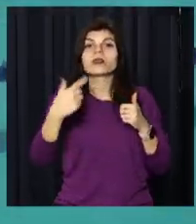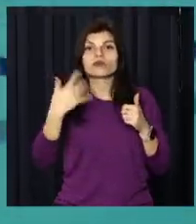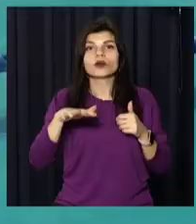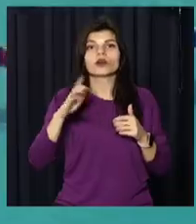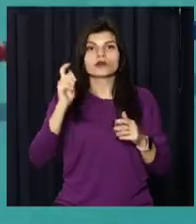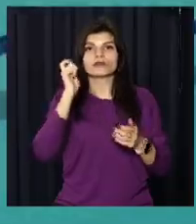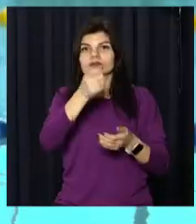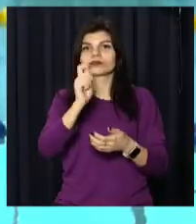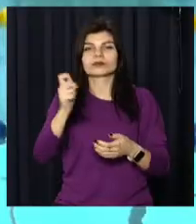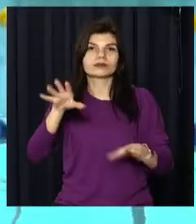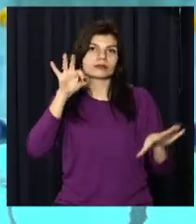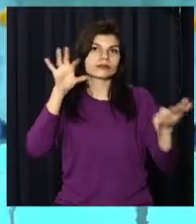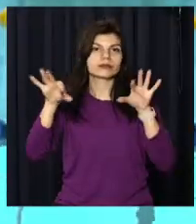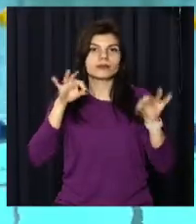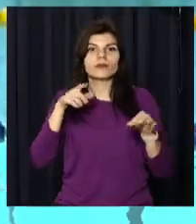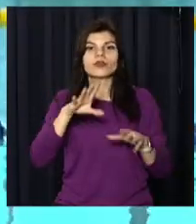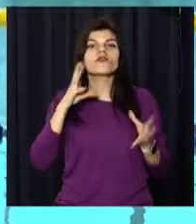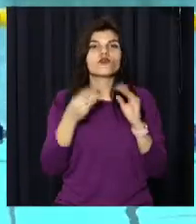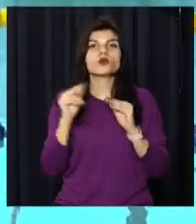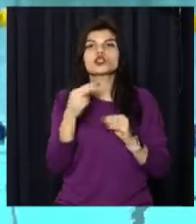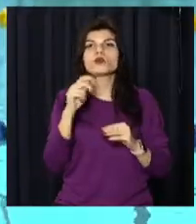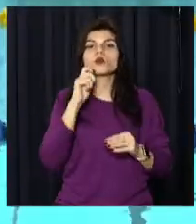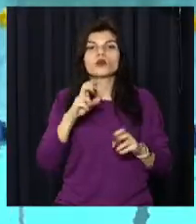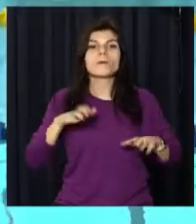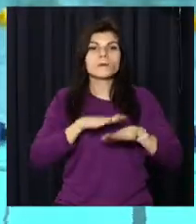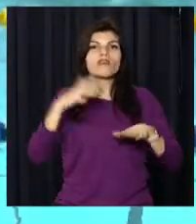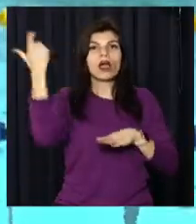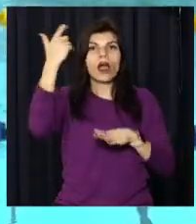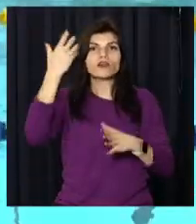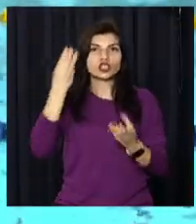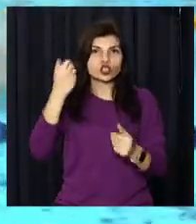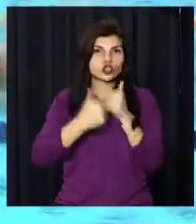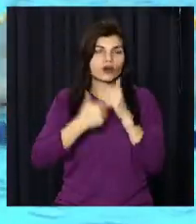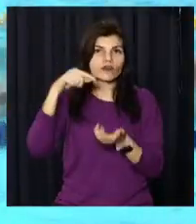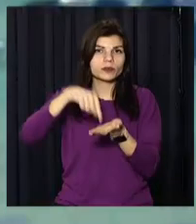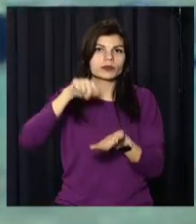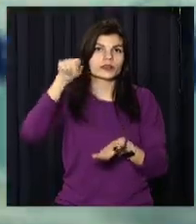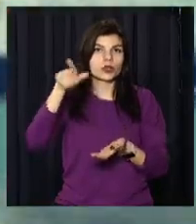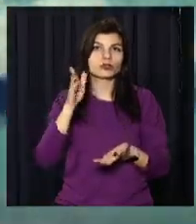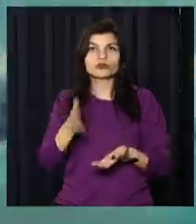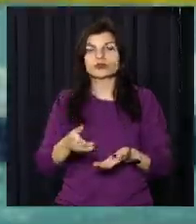нове випробування – абсолютний чемпіонат України з плавання в Харкові. В'ячеслав